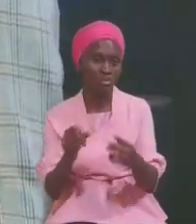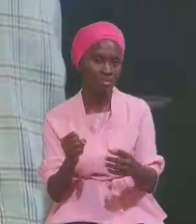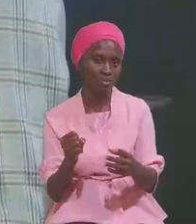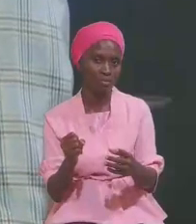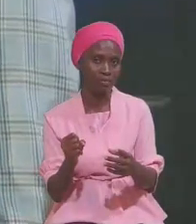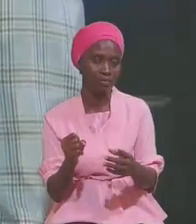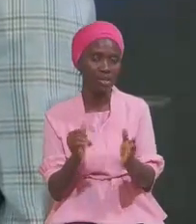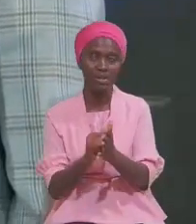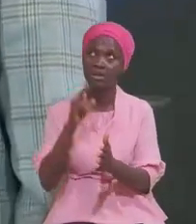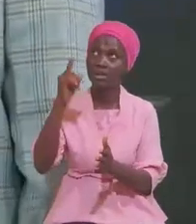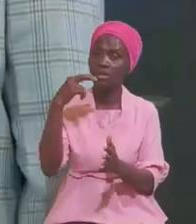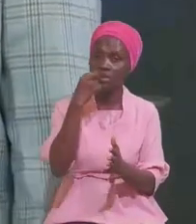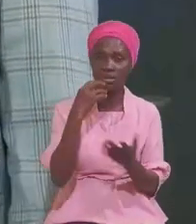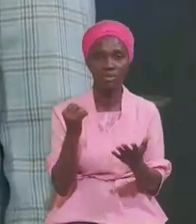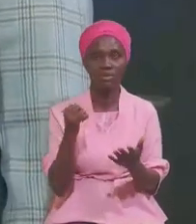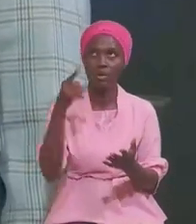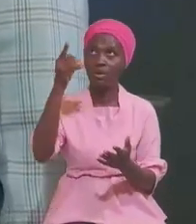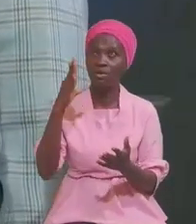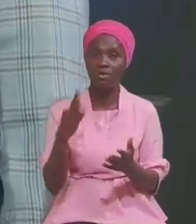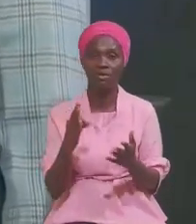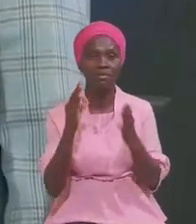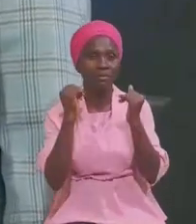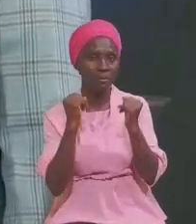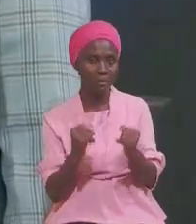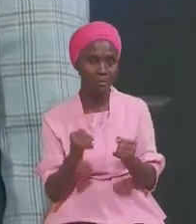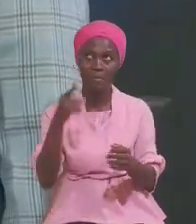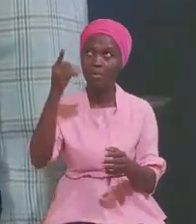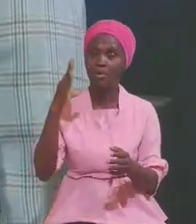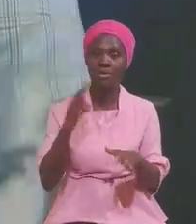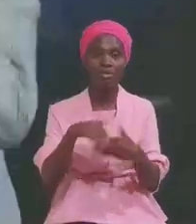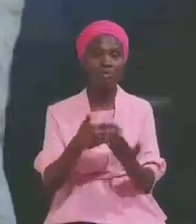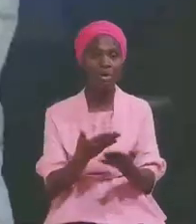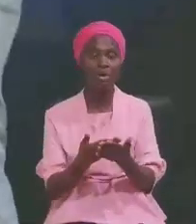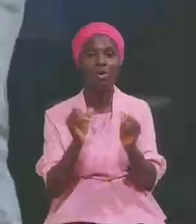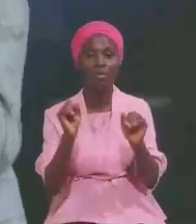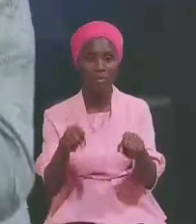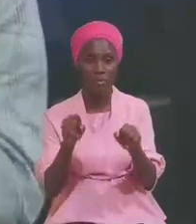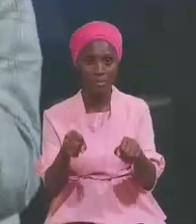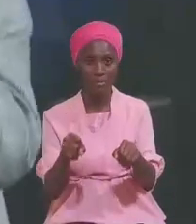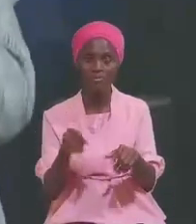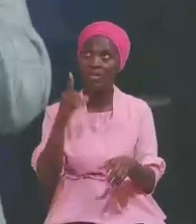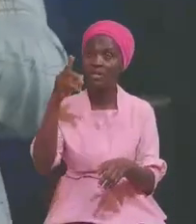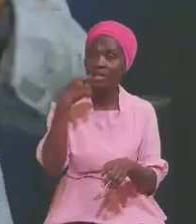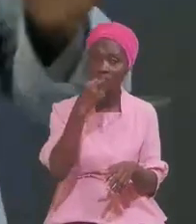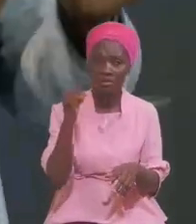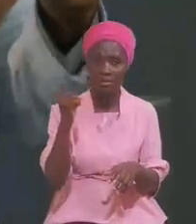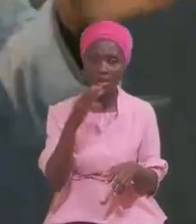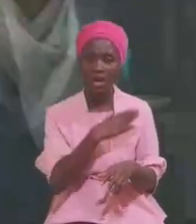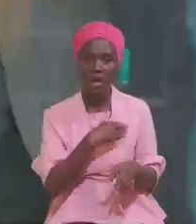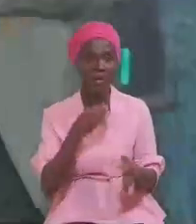parle, le Dieu de puissance, le Dieu de toute possibilité, lui, il parle. Et